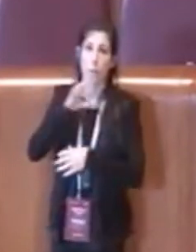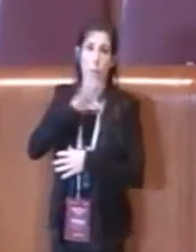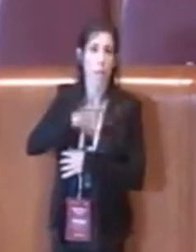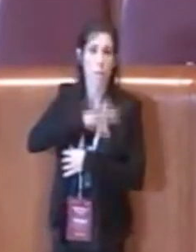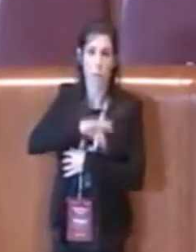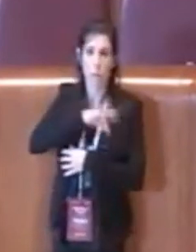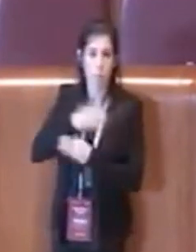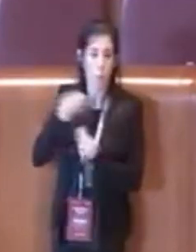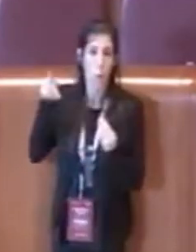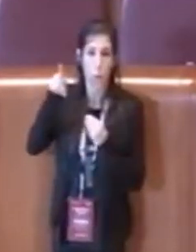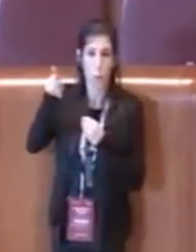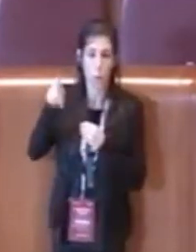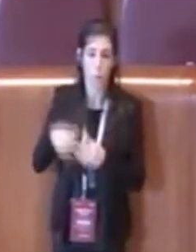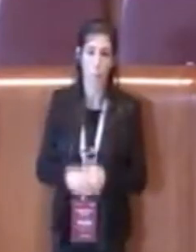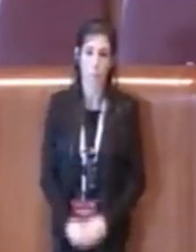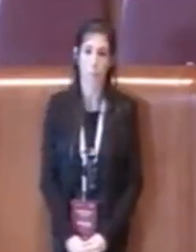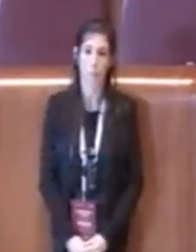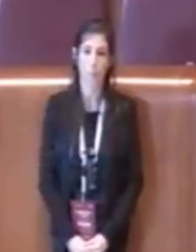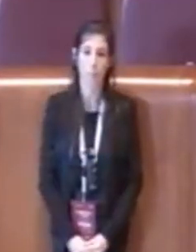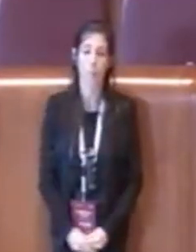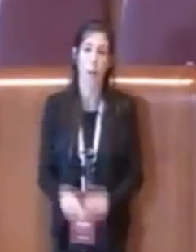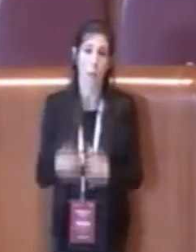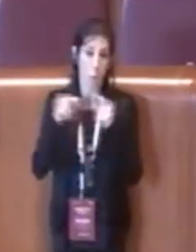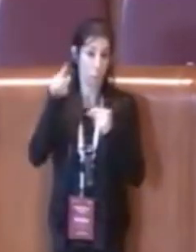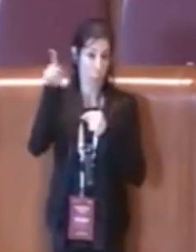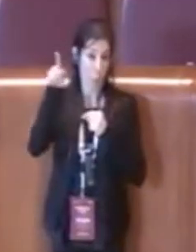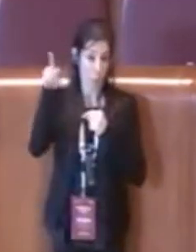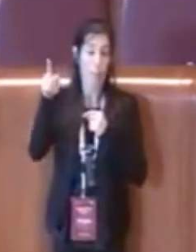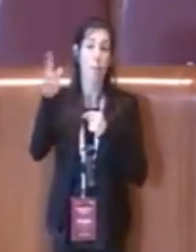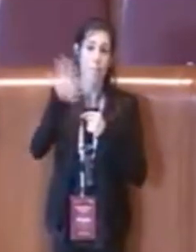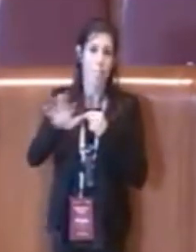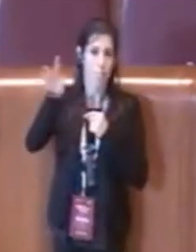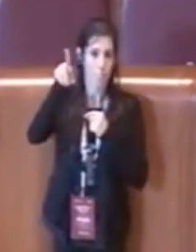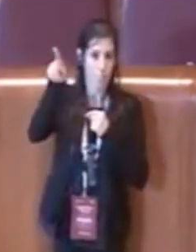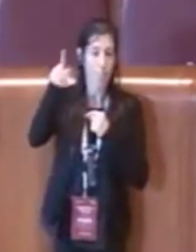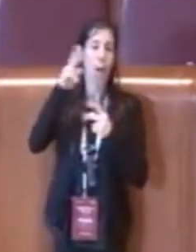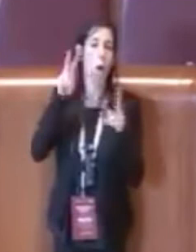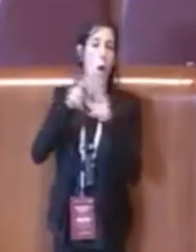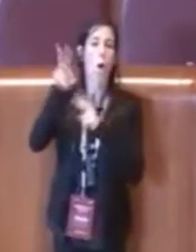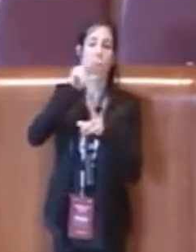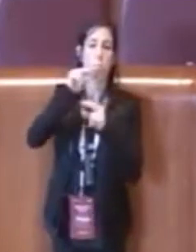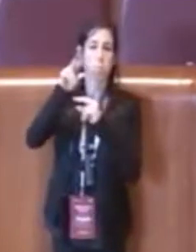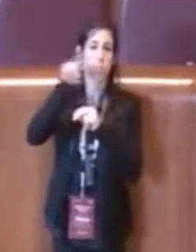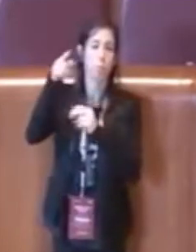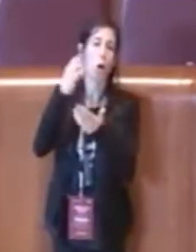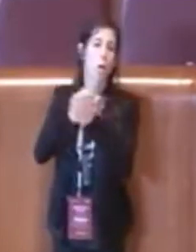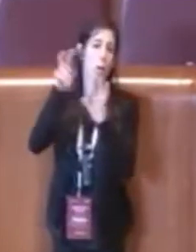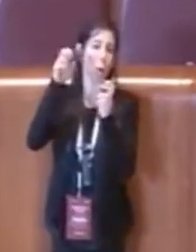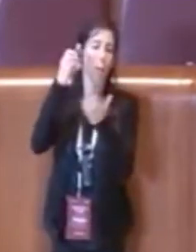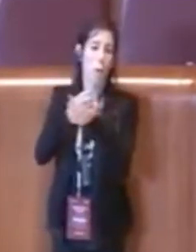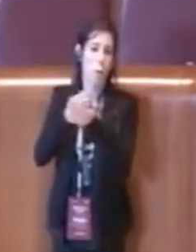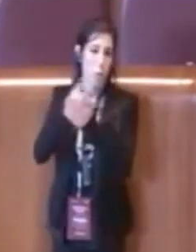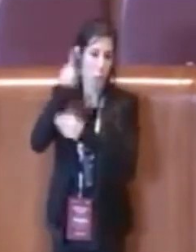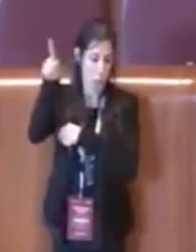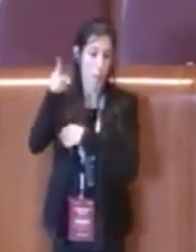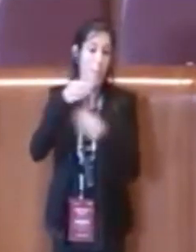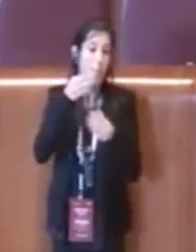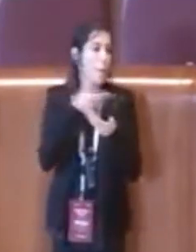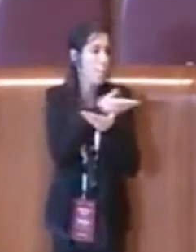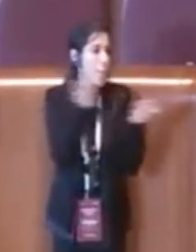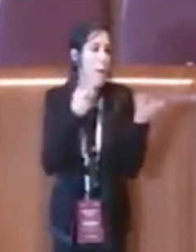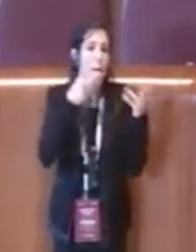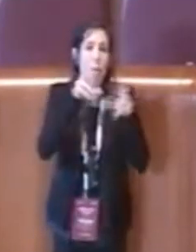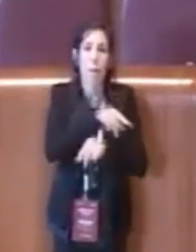questa specifica legata alla congestion charge. Quindi insomma colgo anche l'occasione per riportare all'Aula il fatto che in uno